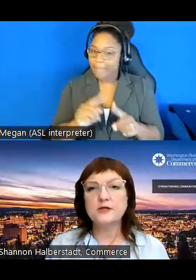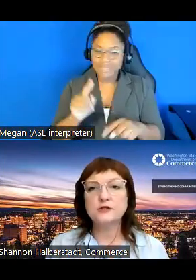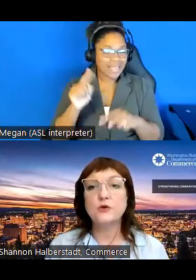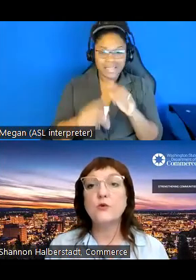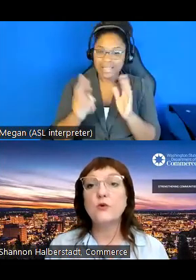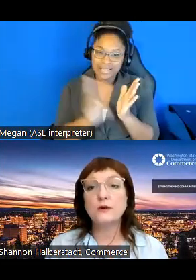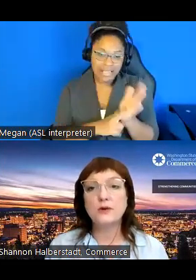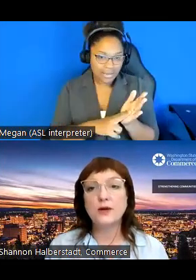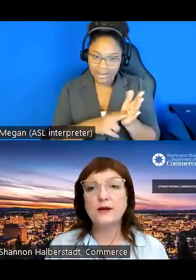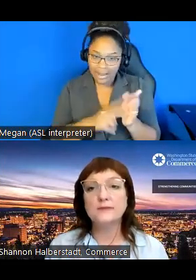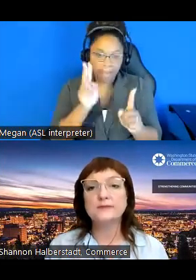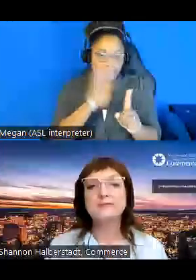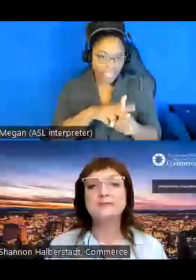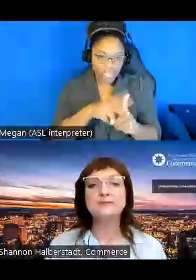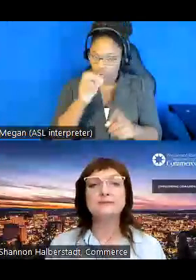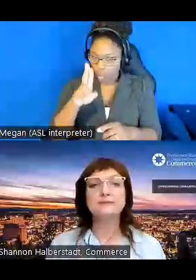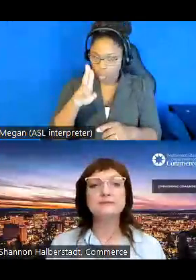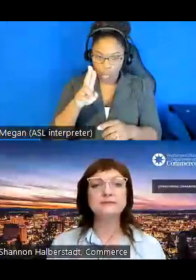그